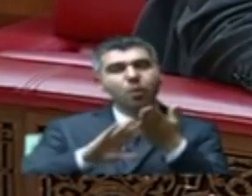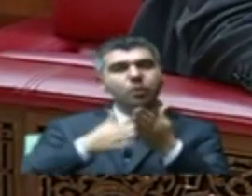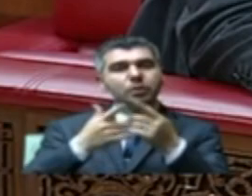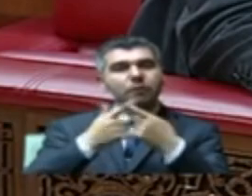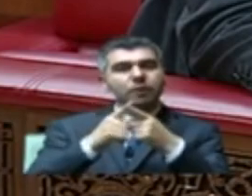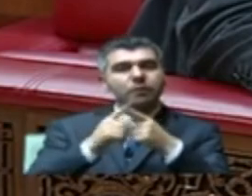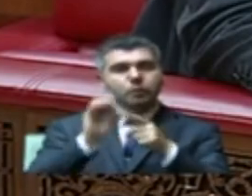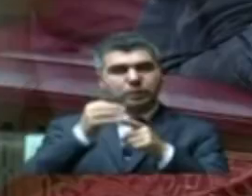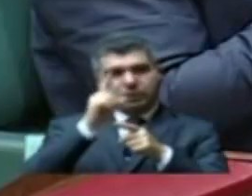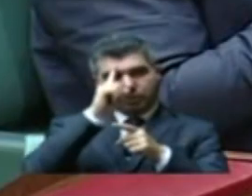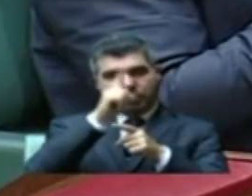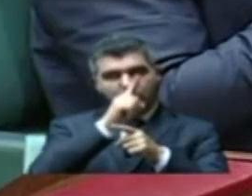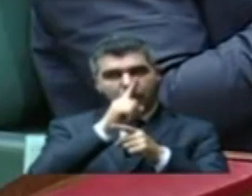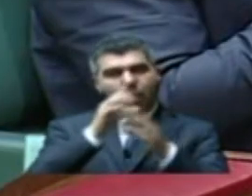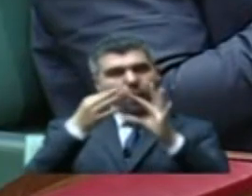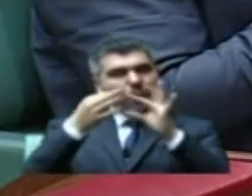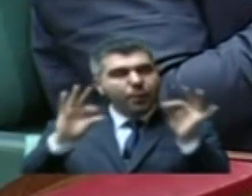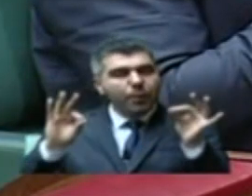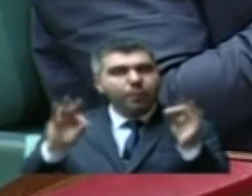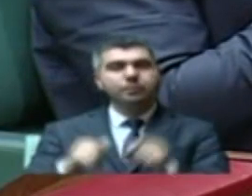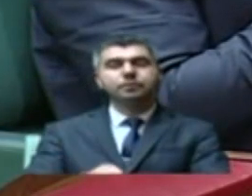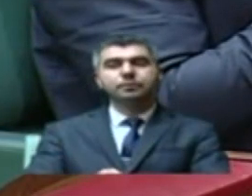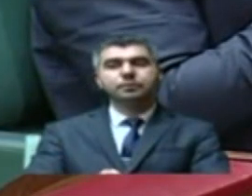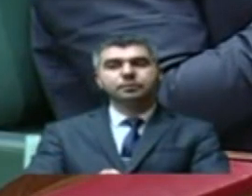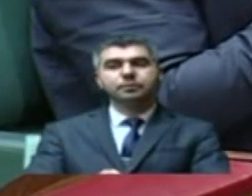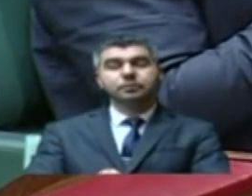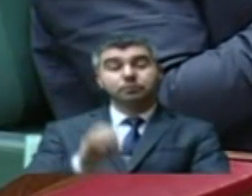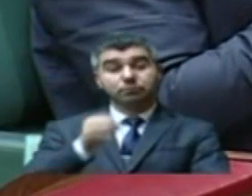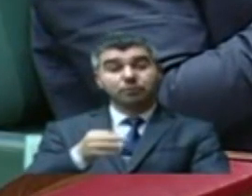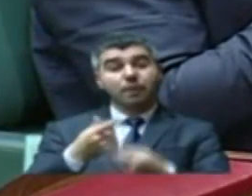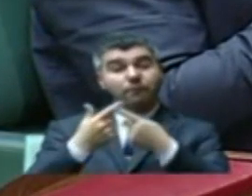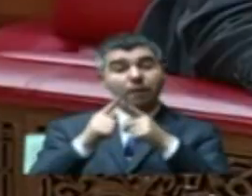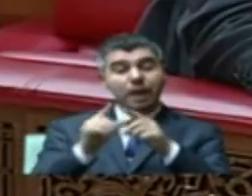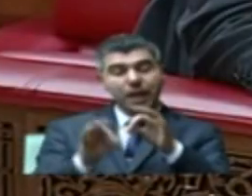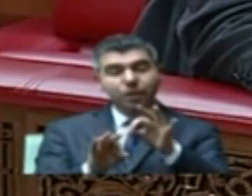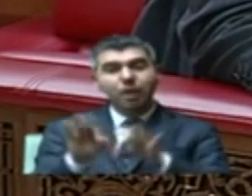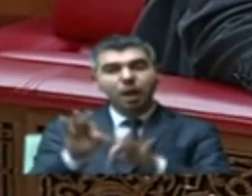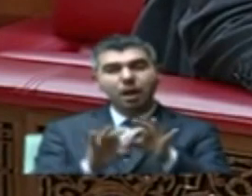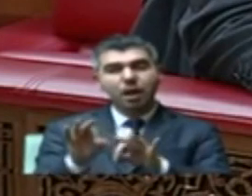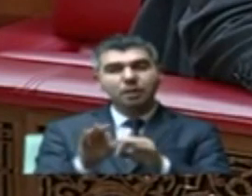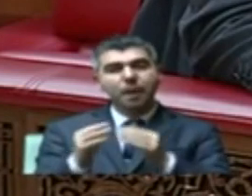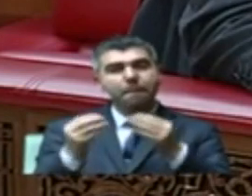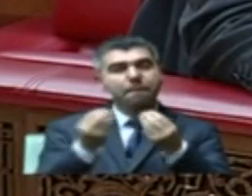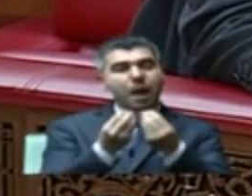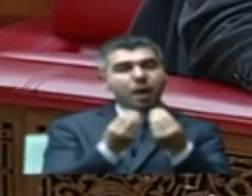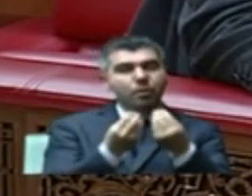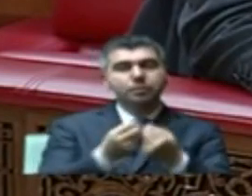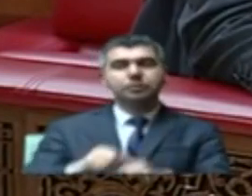نحن مستعدون للتفصيل فيها، كما أننا بصدد اتخاذ واحد العدد الإجراءات مرافقة،